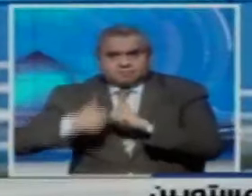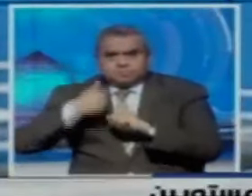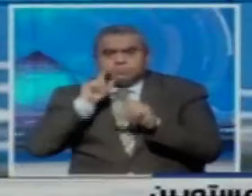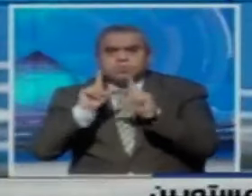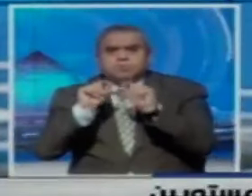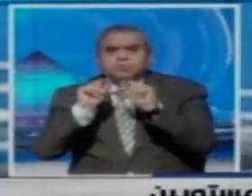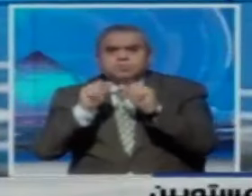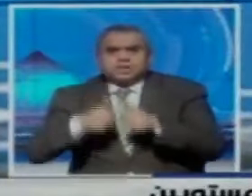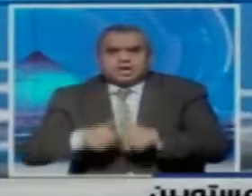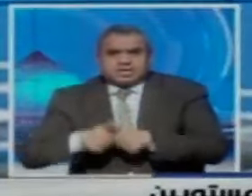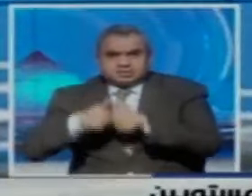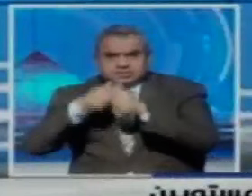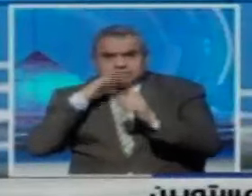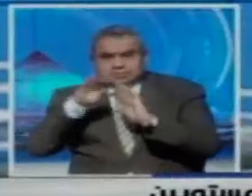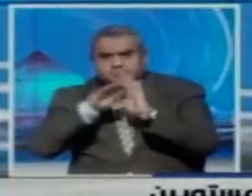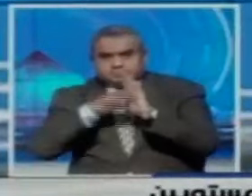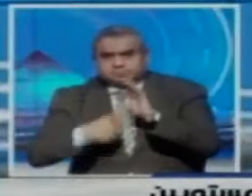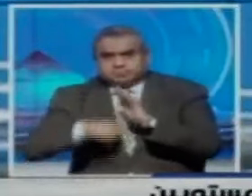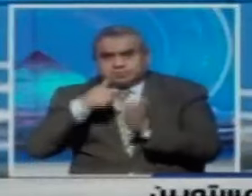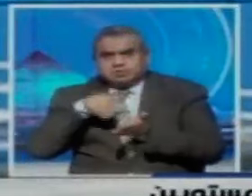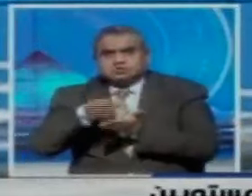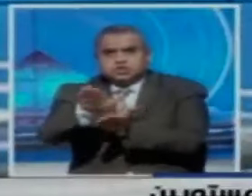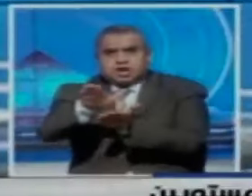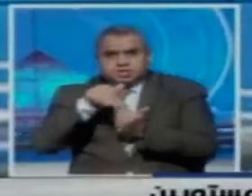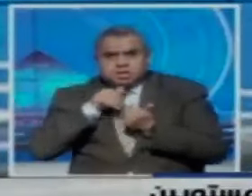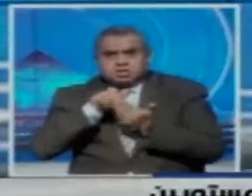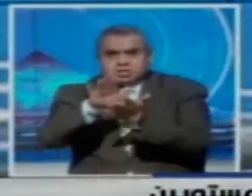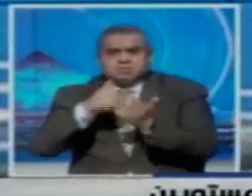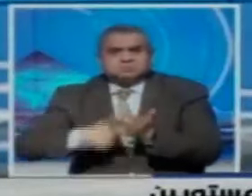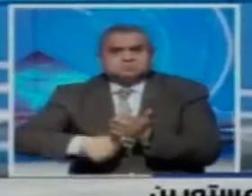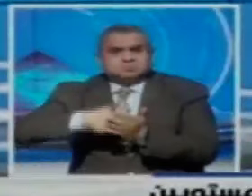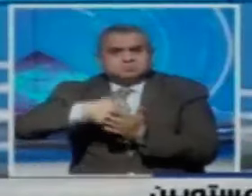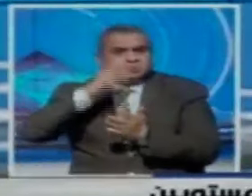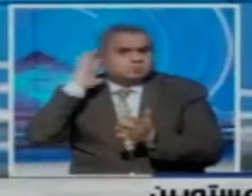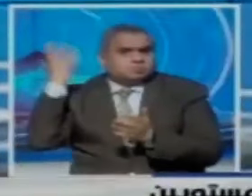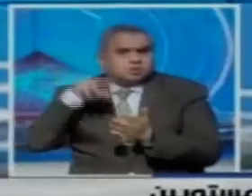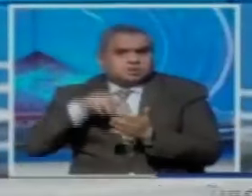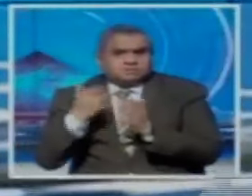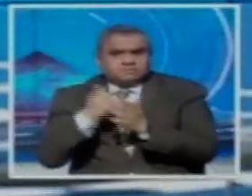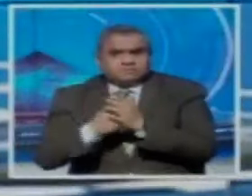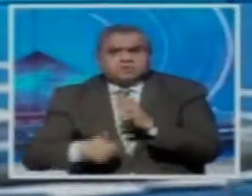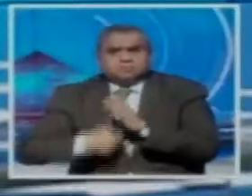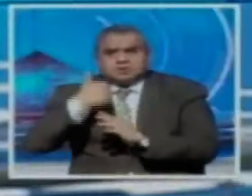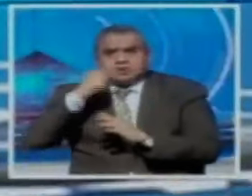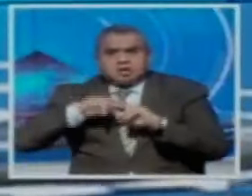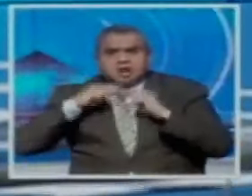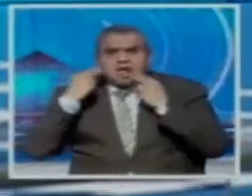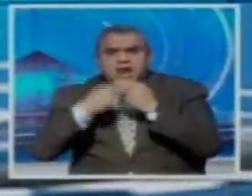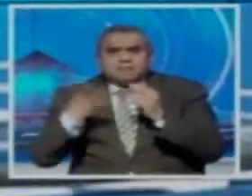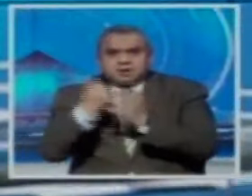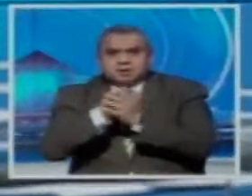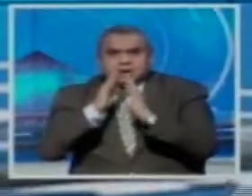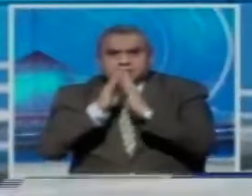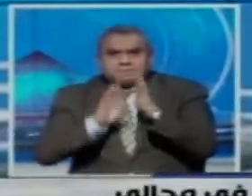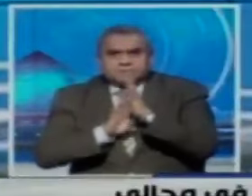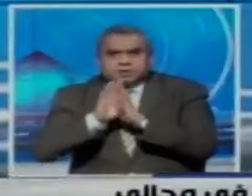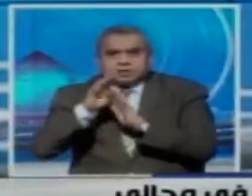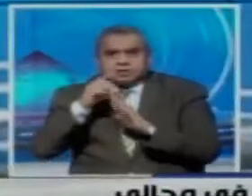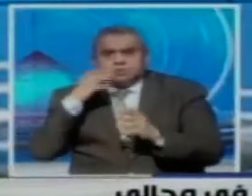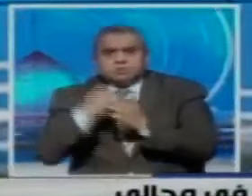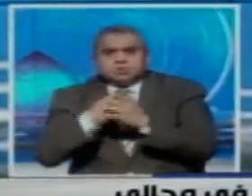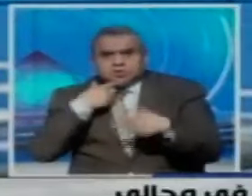بتطبيق المعايير الدولية والوصول إلى معدلات قياسية في الشحن والتفريغ والارتقاء بالتصنيف العالمي للموانئ